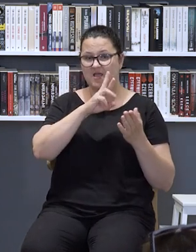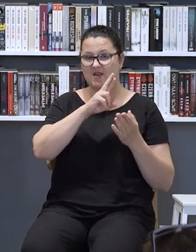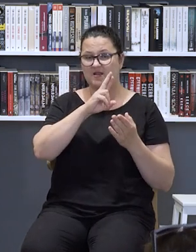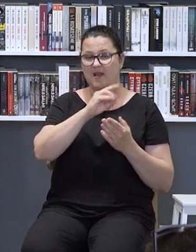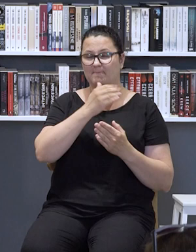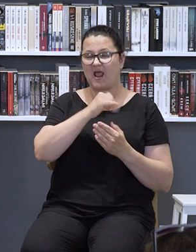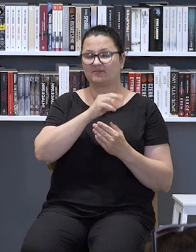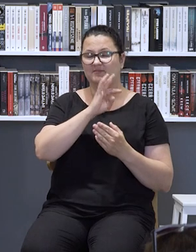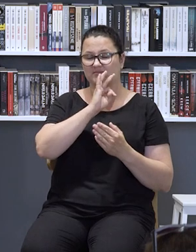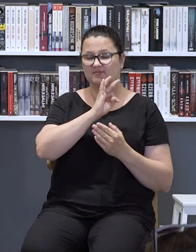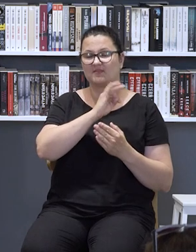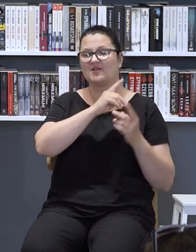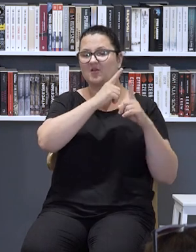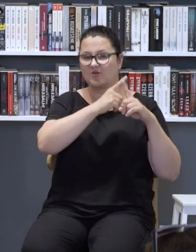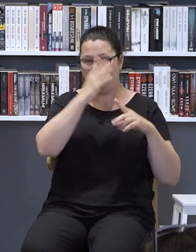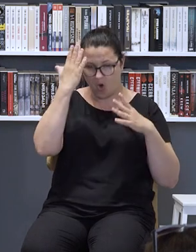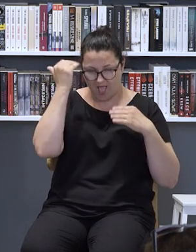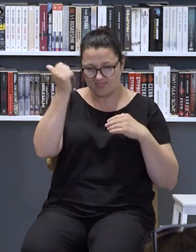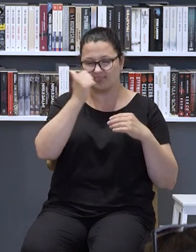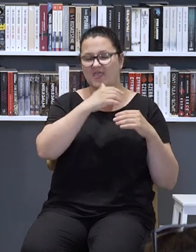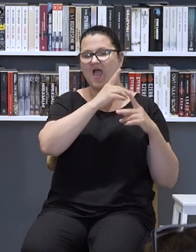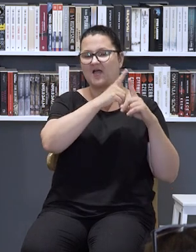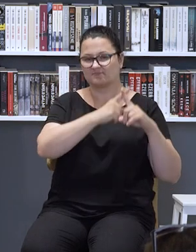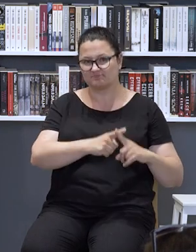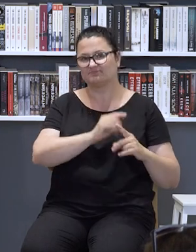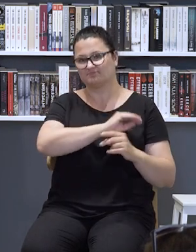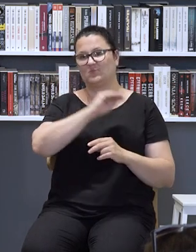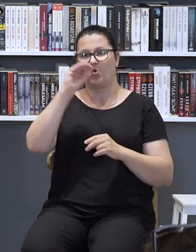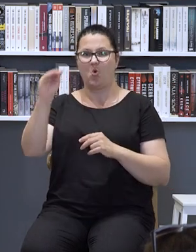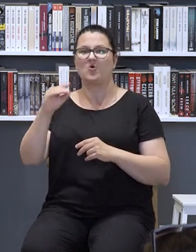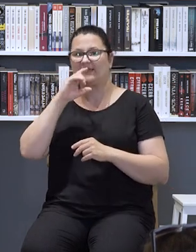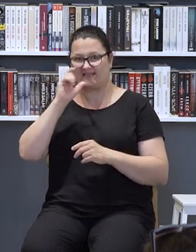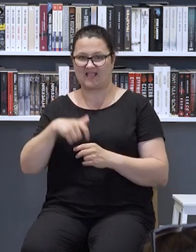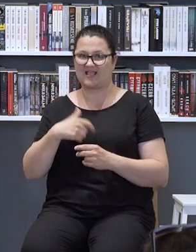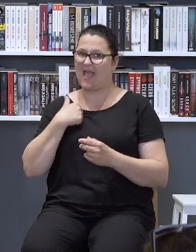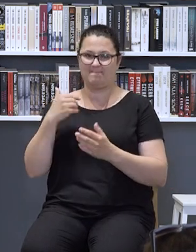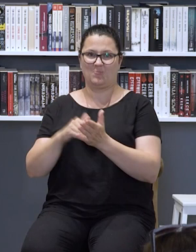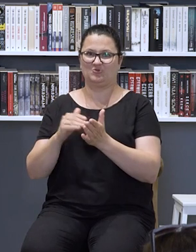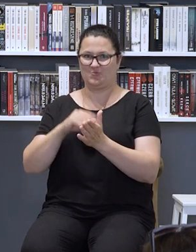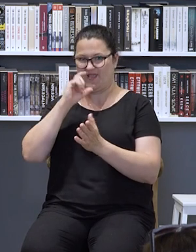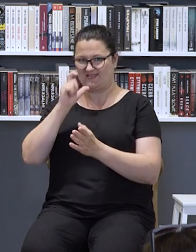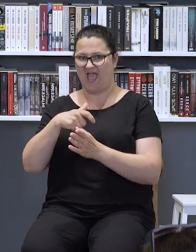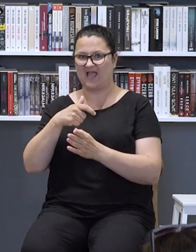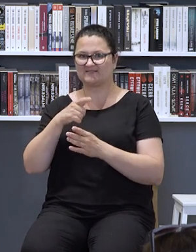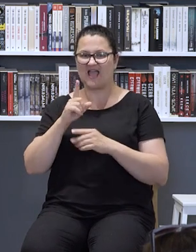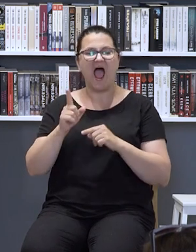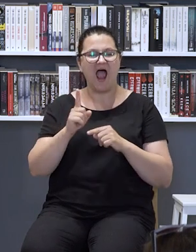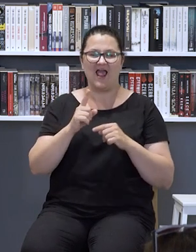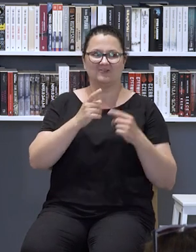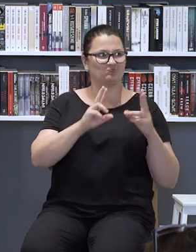Rembrandta z Holandii, z Amsterdamu do Gdańska, bo ja jej potrzebowałam w Gdańsku, ale ona musiała się tam jakoś